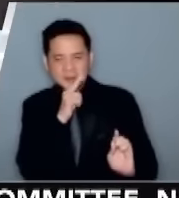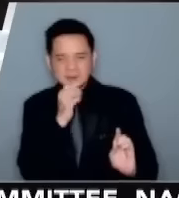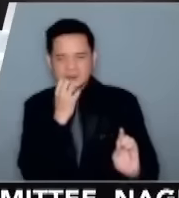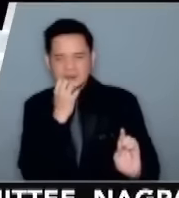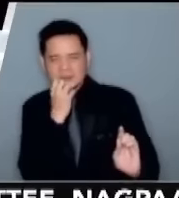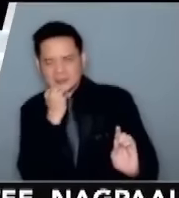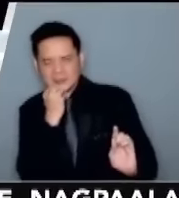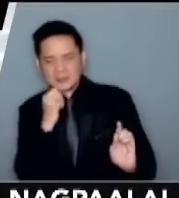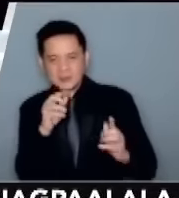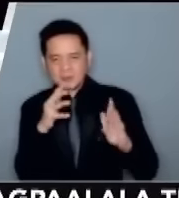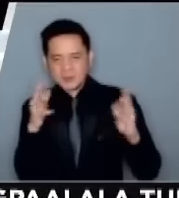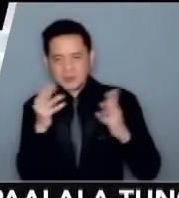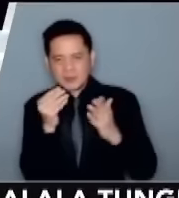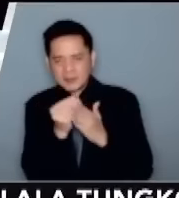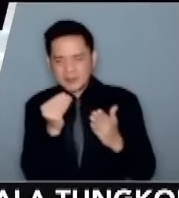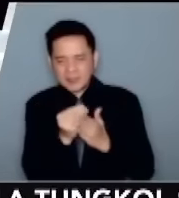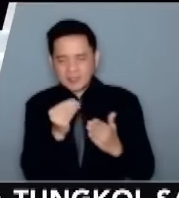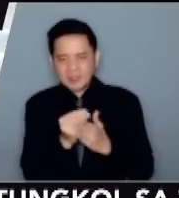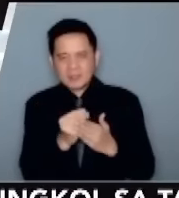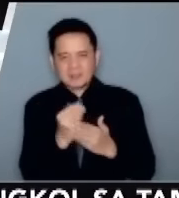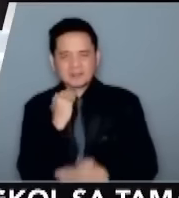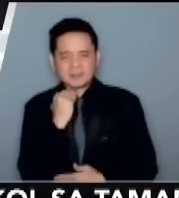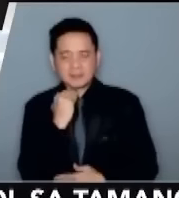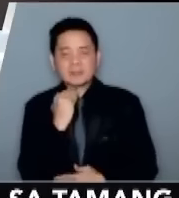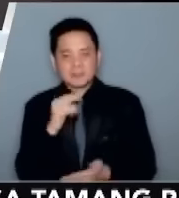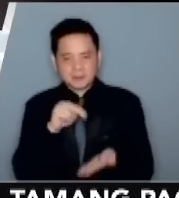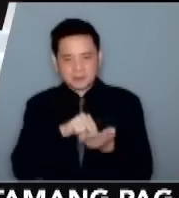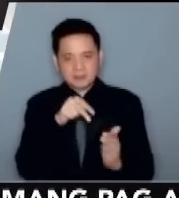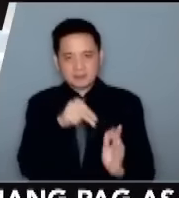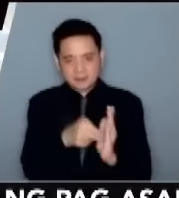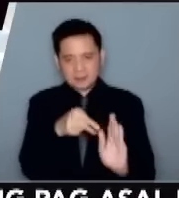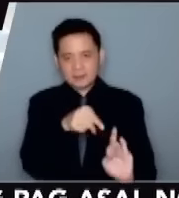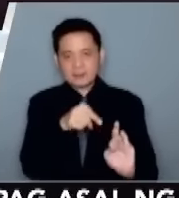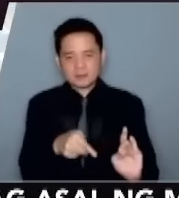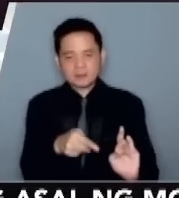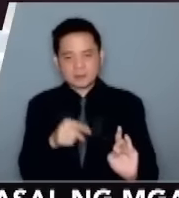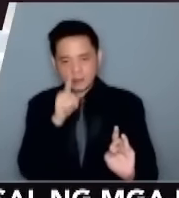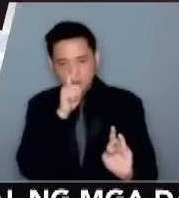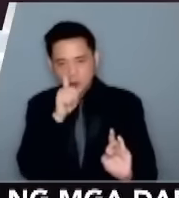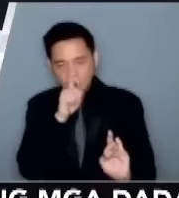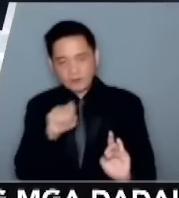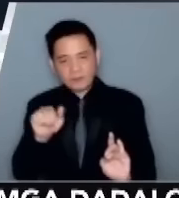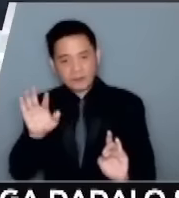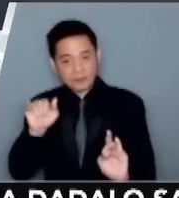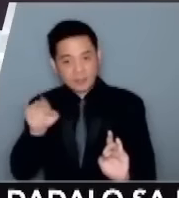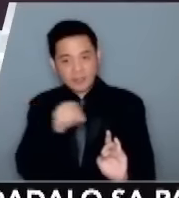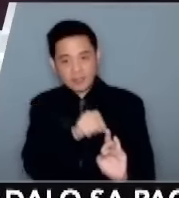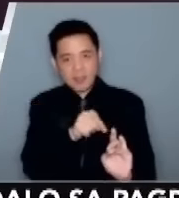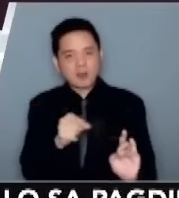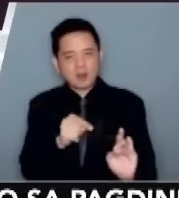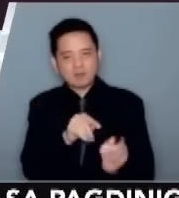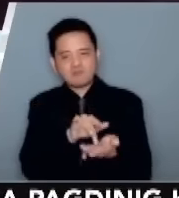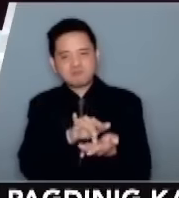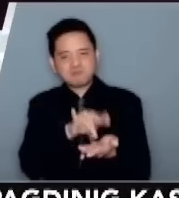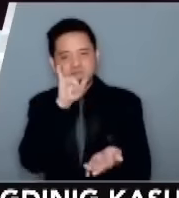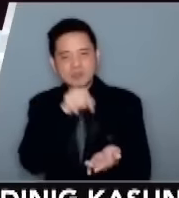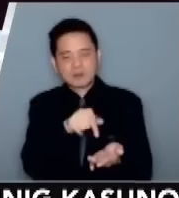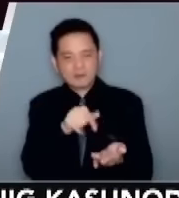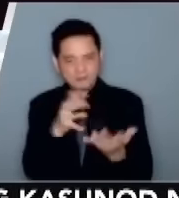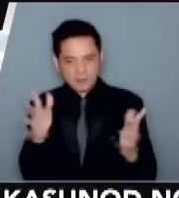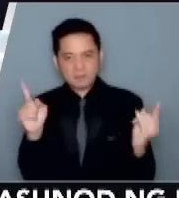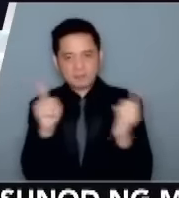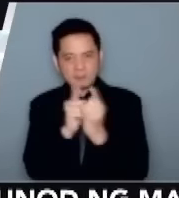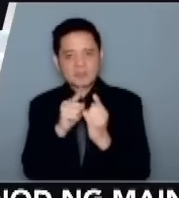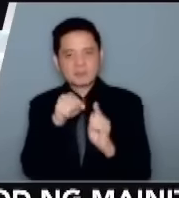ipinapasadang tricycle kaya in-extort niya ang 15-anyos na biktima na nakilala niya sa social media. Pero paniwala ng NBI, maaring